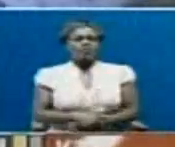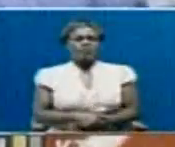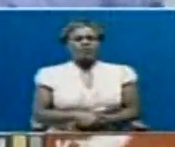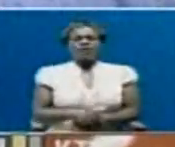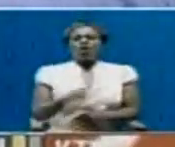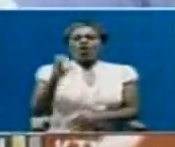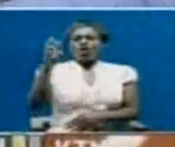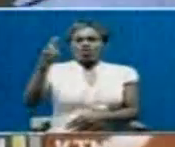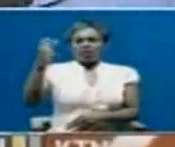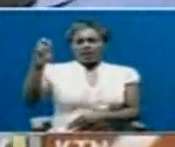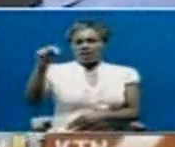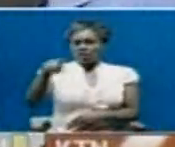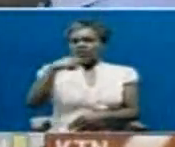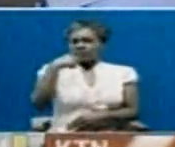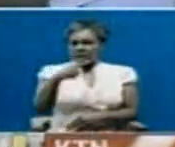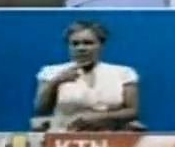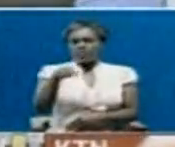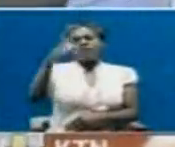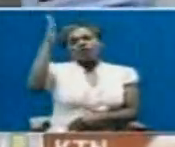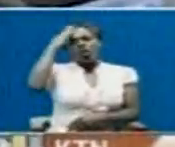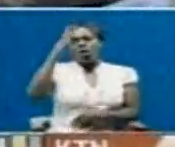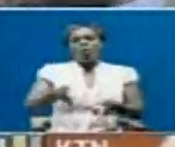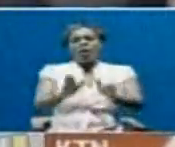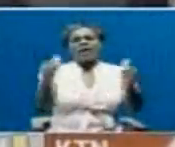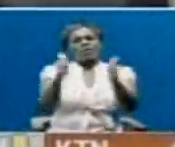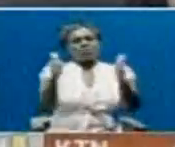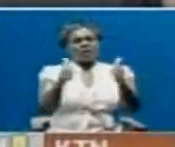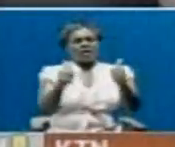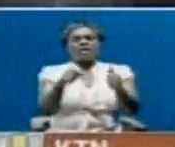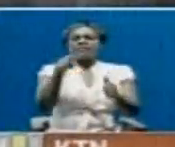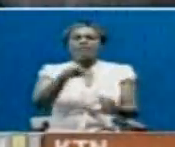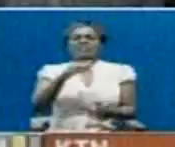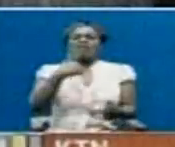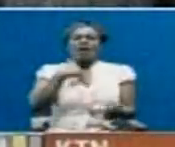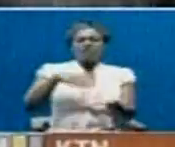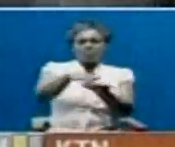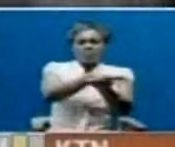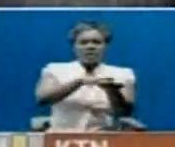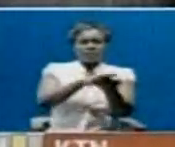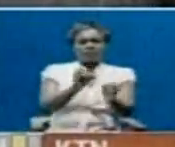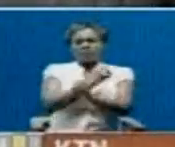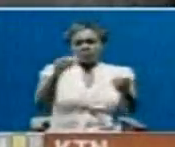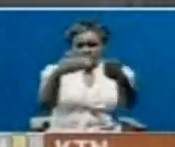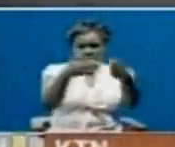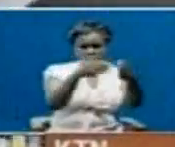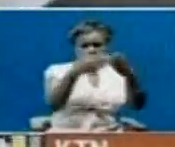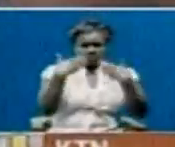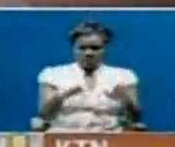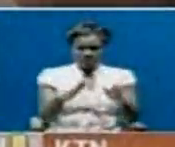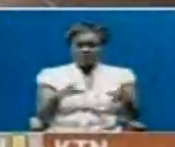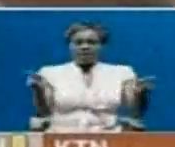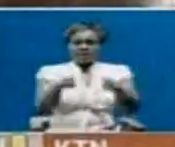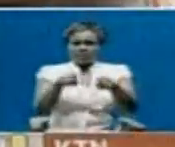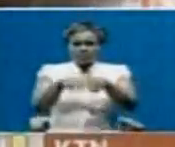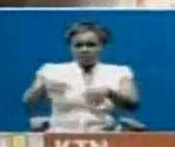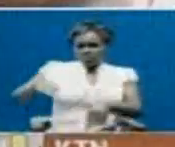Rengo amesema mienendo ya mwendazake wanaifahamu, kwa hivyo makisio yasiyo na msingi yanafaa kukoma. Kufuatia